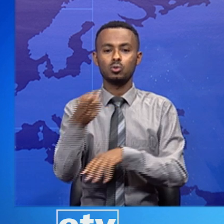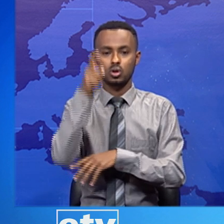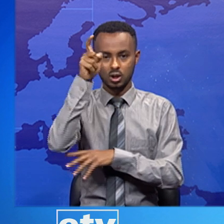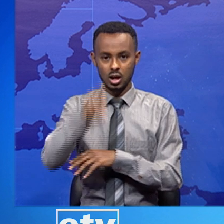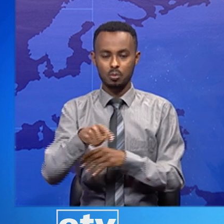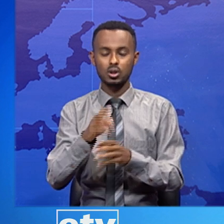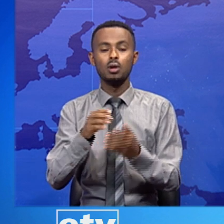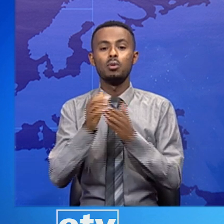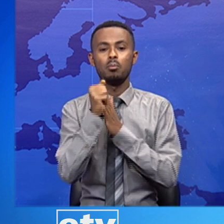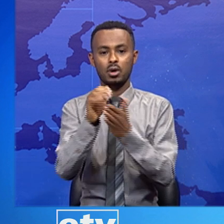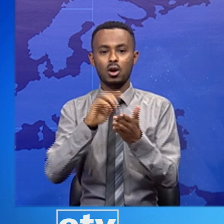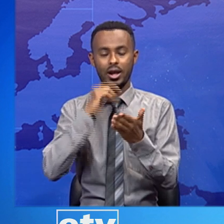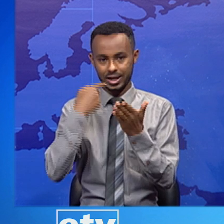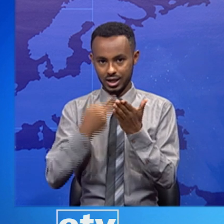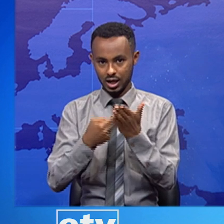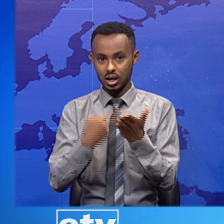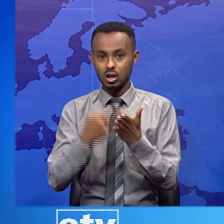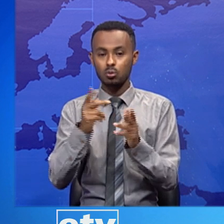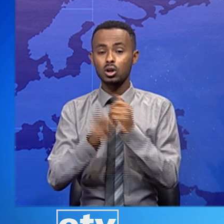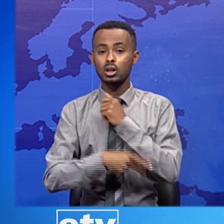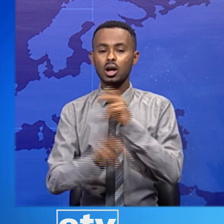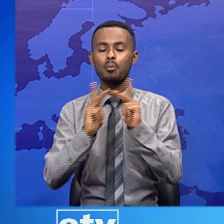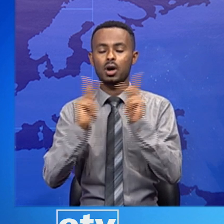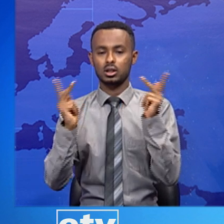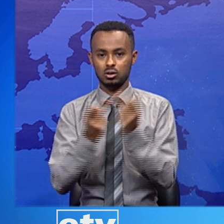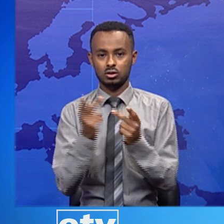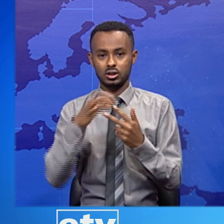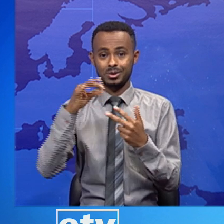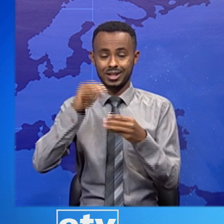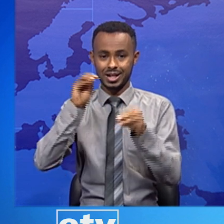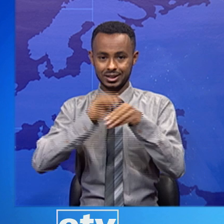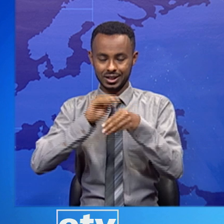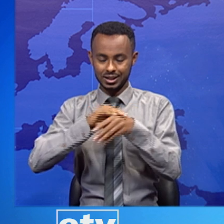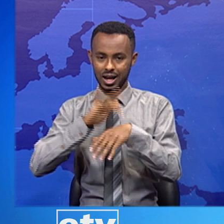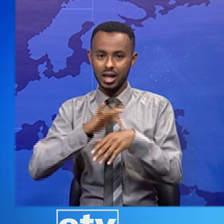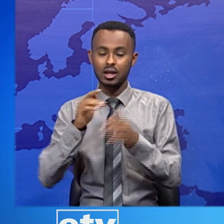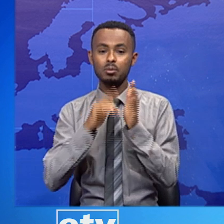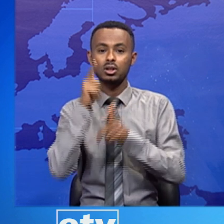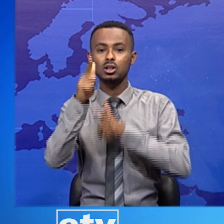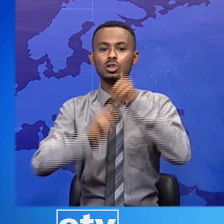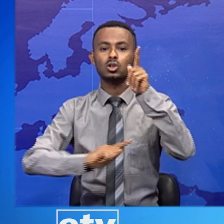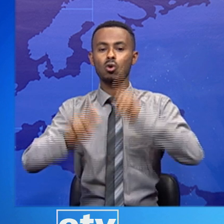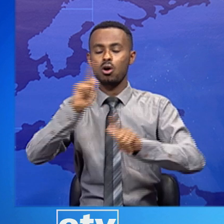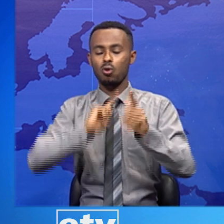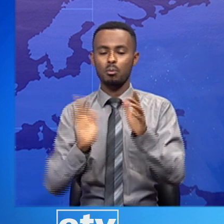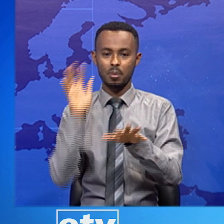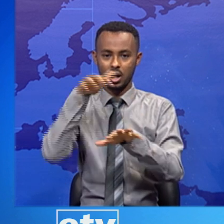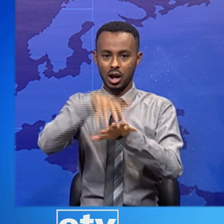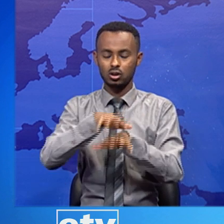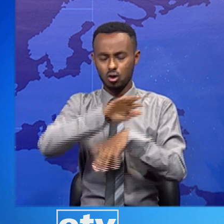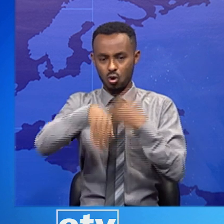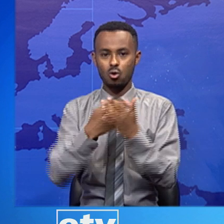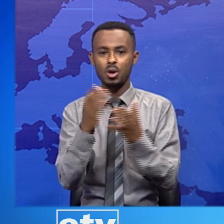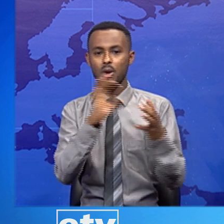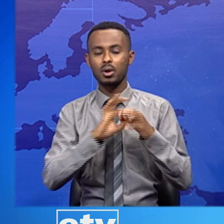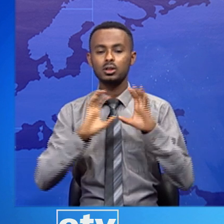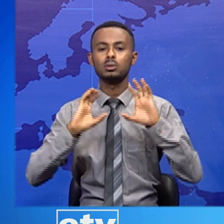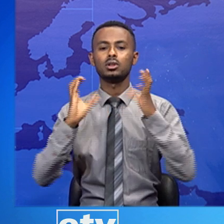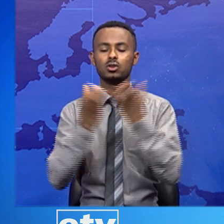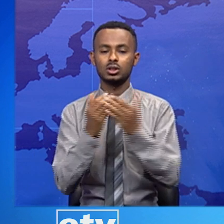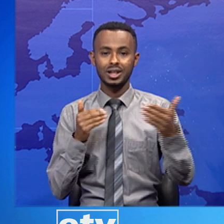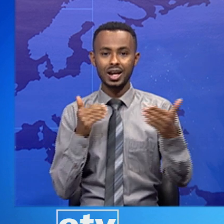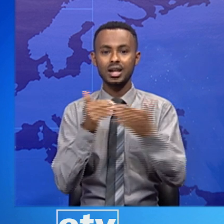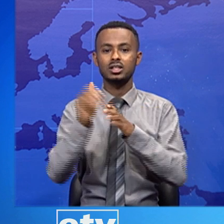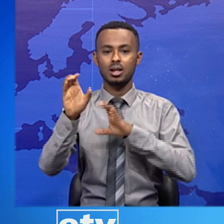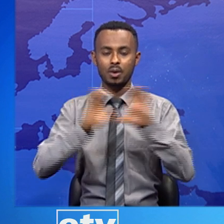እንዳላበሽ መመሪያ ላይ ተደንግጓል። የፖለቲካ ፓርቲዎች የምርጫ ታስቀሳ ላይ የምርጫ ቅስቀሳ ላይ በመካተት ሁሉ የማህበረሰብ ሁሉ